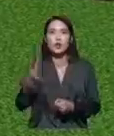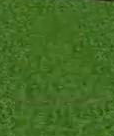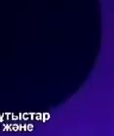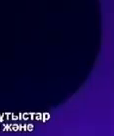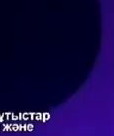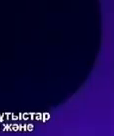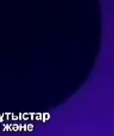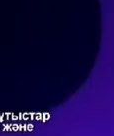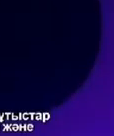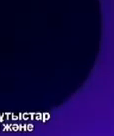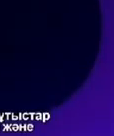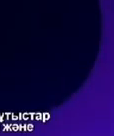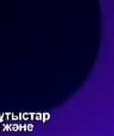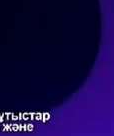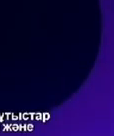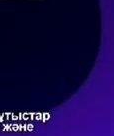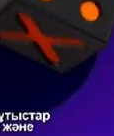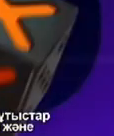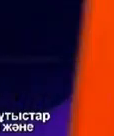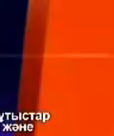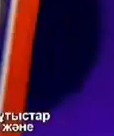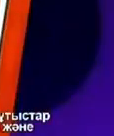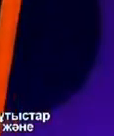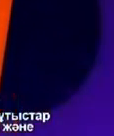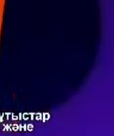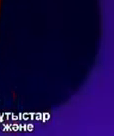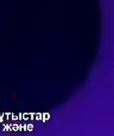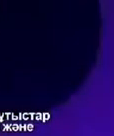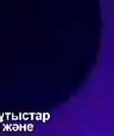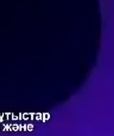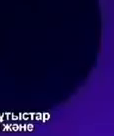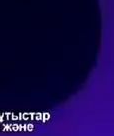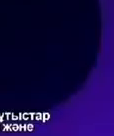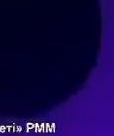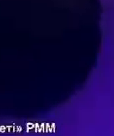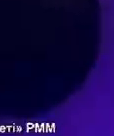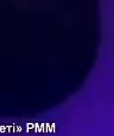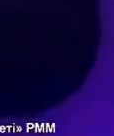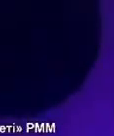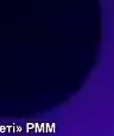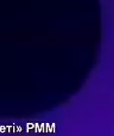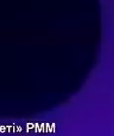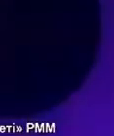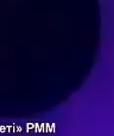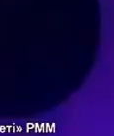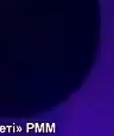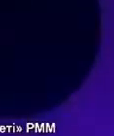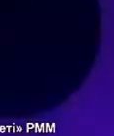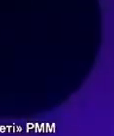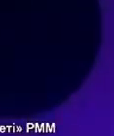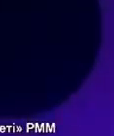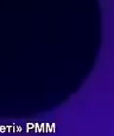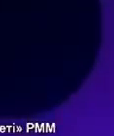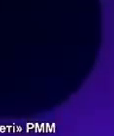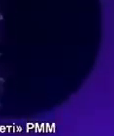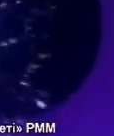жіберді. X5-ті ойнауды бастау оңай. Винлайн қосымшасын жүктеп алыңыз. 5 үздік матчтың нәтижелерін таңдаңыз.